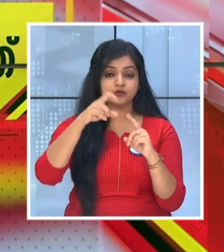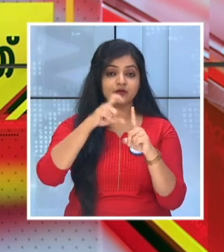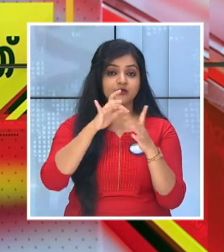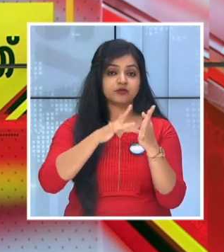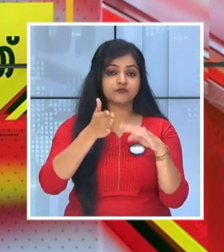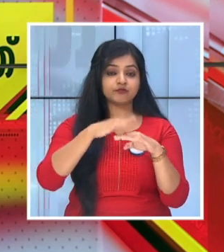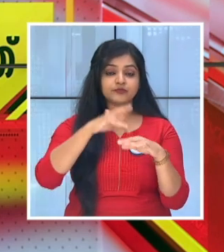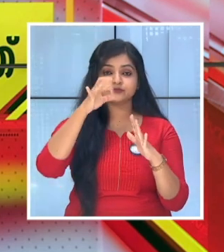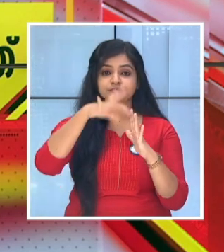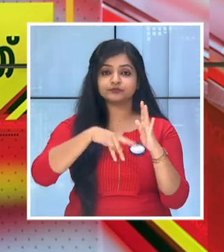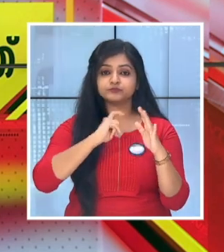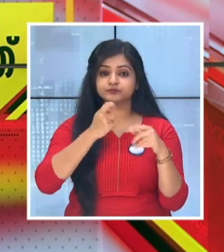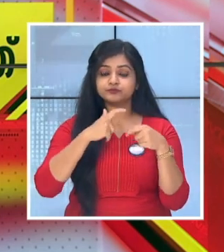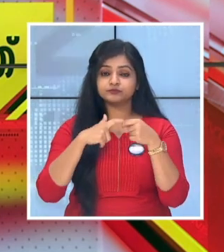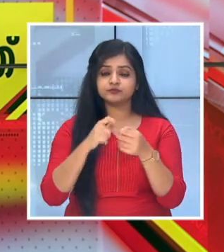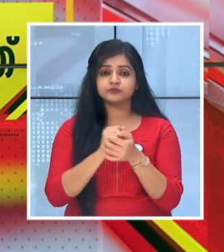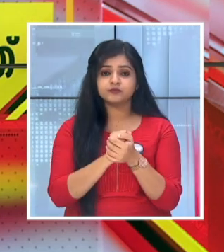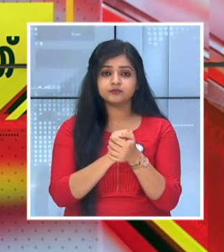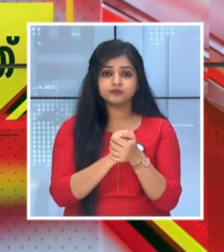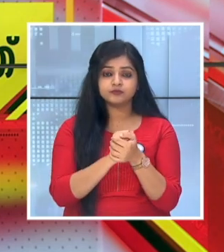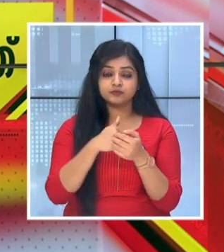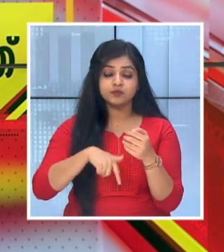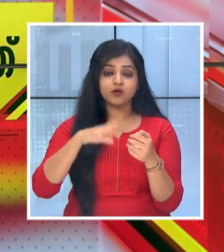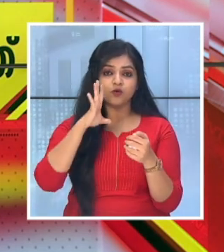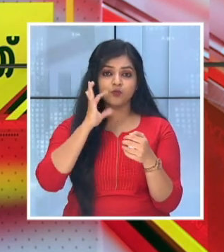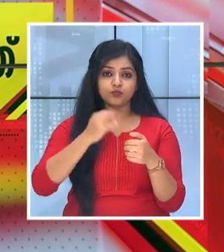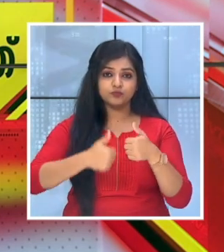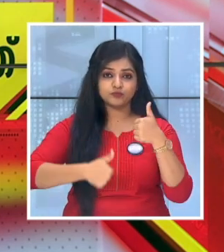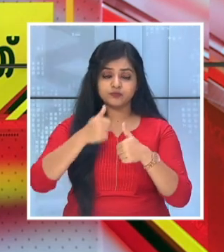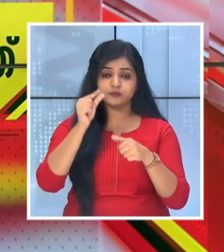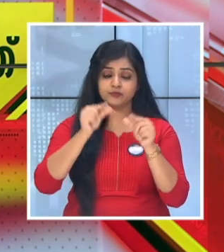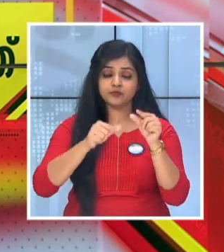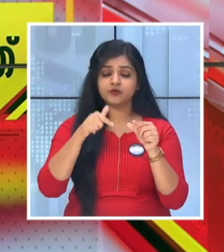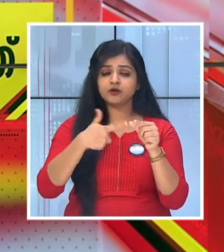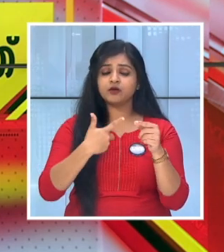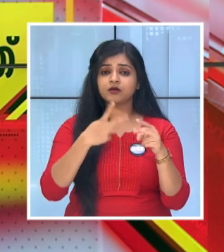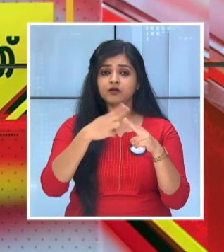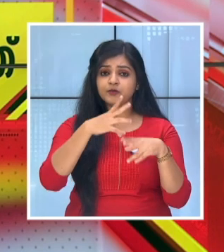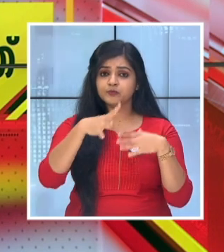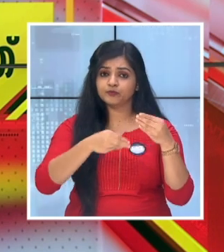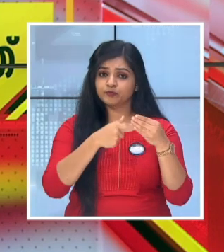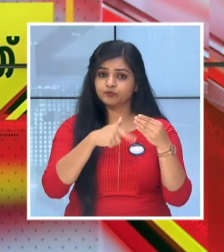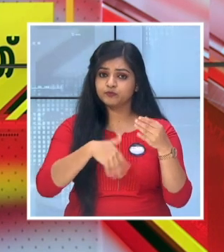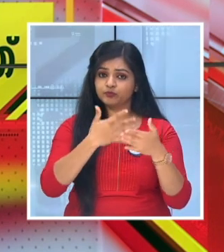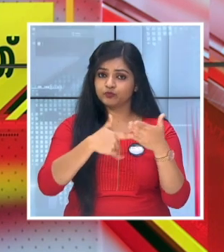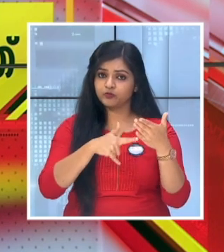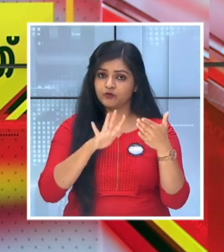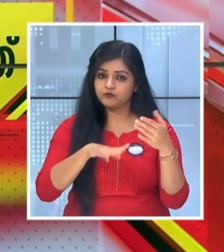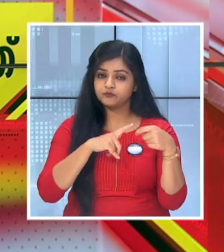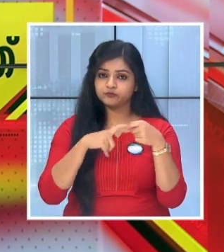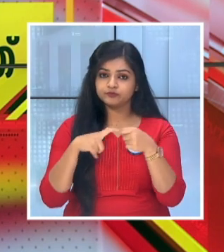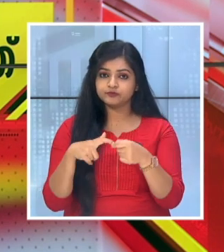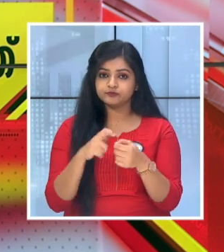നിന്ന് ചേരുന്നുണ്ട്. നിതിൻ, പ്രധാനപ്പെട്ട സ്ഥാനാർത്ഥികൾ ഈ പട്ടികയിൽ ഇടം പിടിച്ചിട്ടുണ്ടോ? വിവരങ്ങൾ.